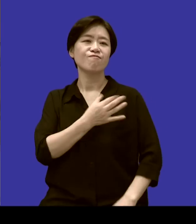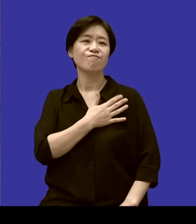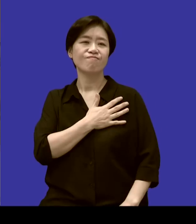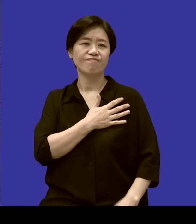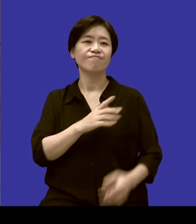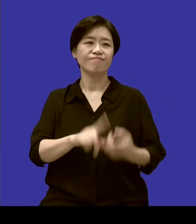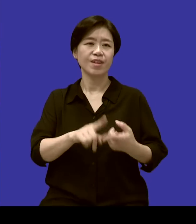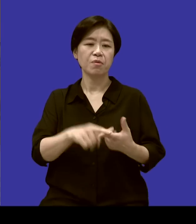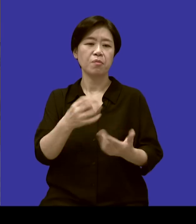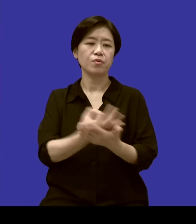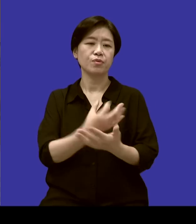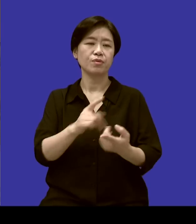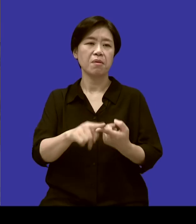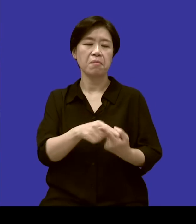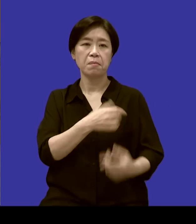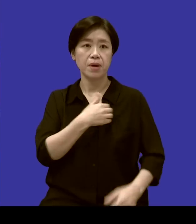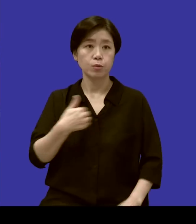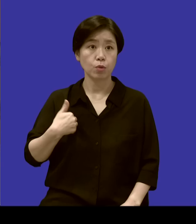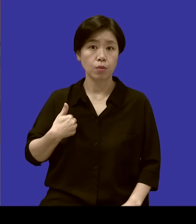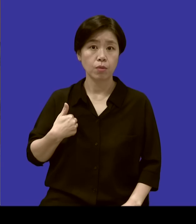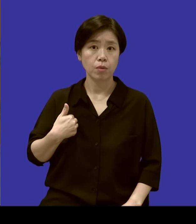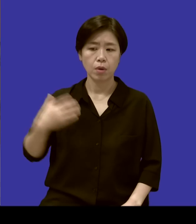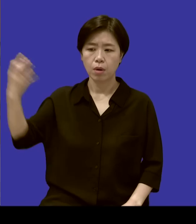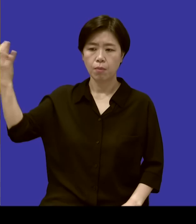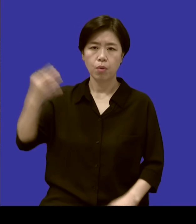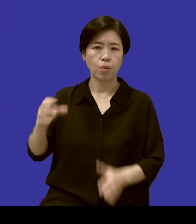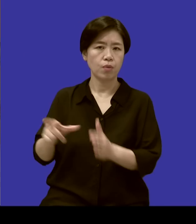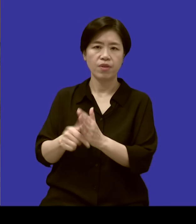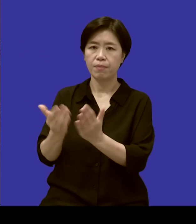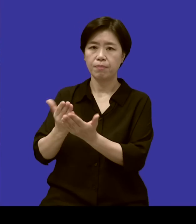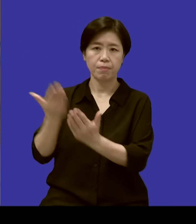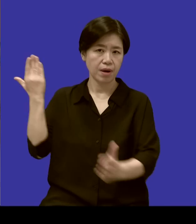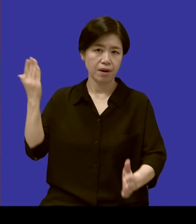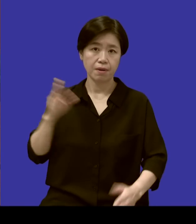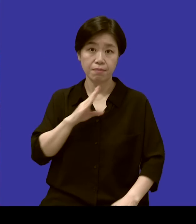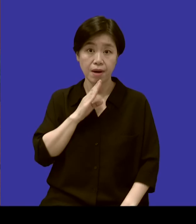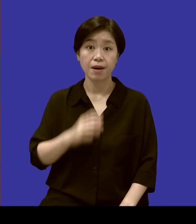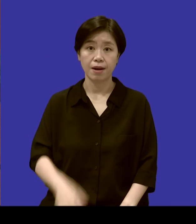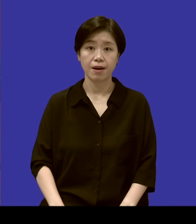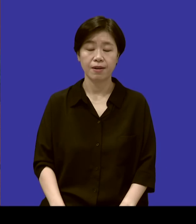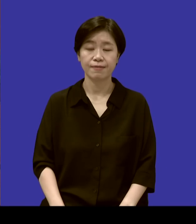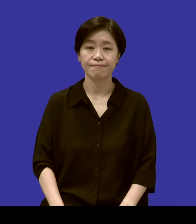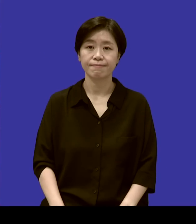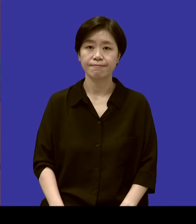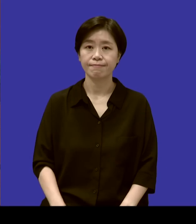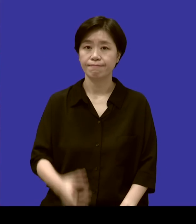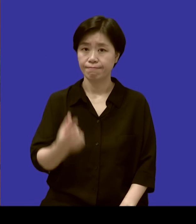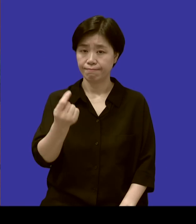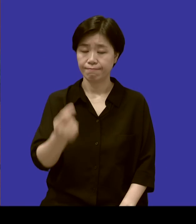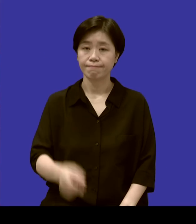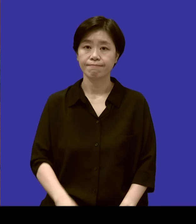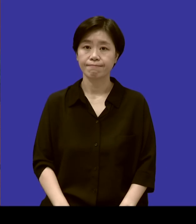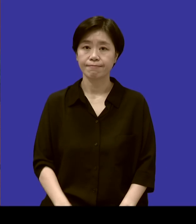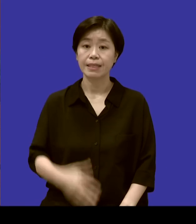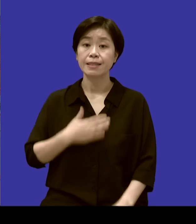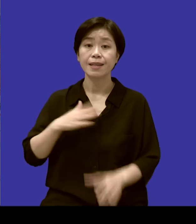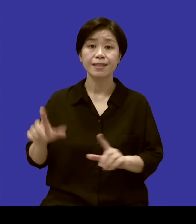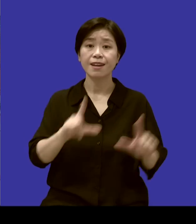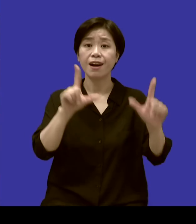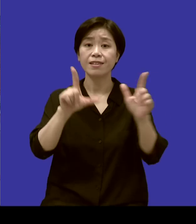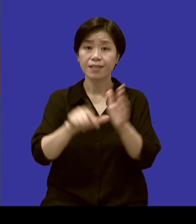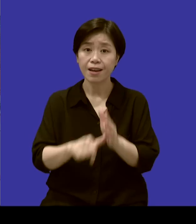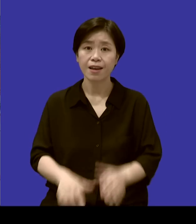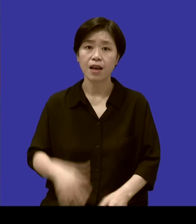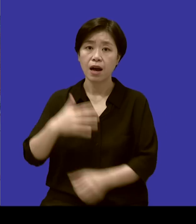필요라고 생각해요. 네. 그걸 잊어먹고 살 때는 당연히 세상을 따라갈 수밖에 없잖아요. 그렇죠. 제일 중요한 얘기는. 근데 제가 살아보니까